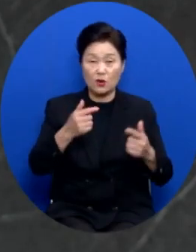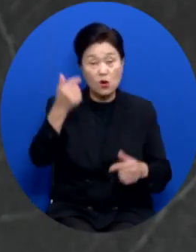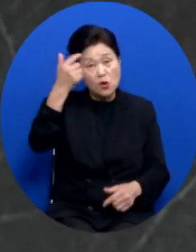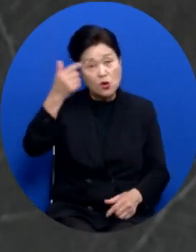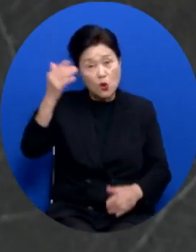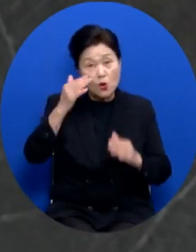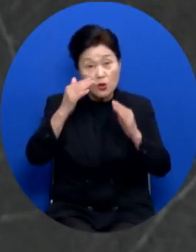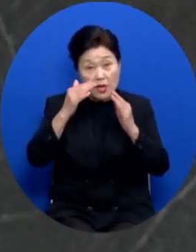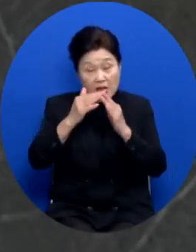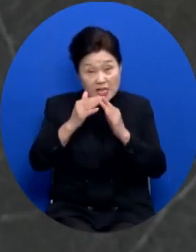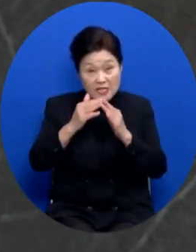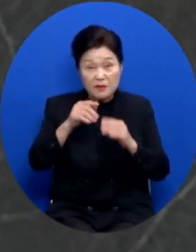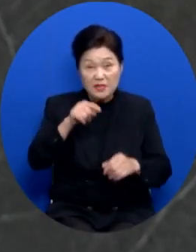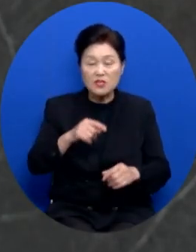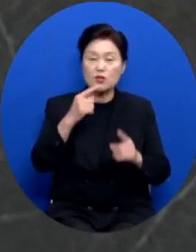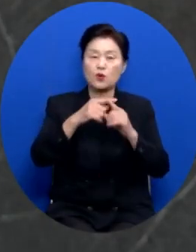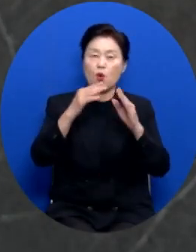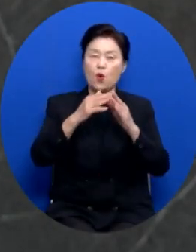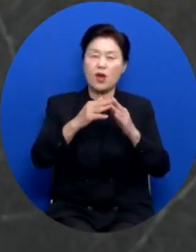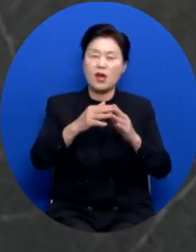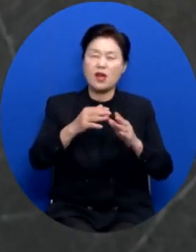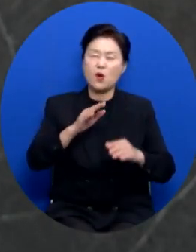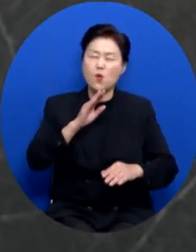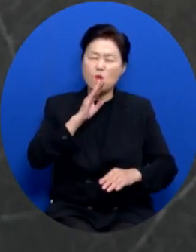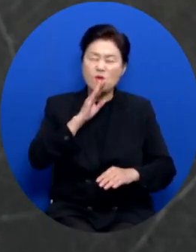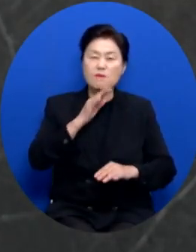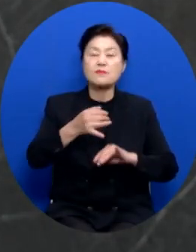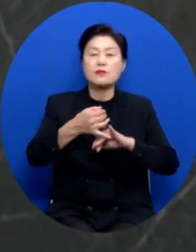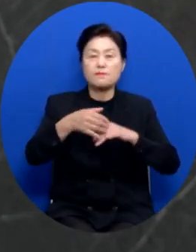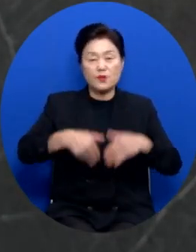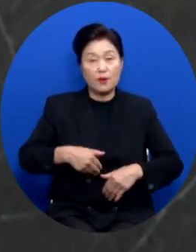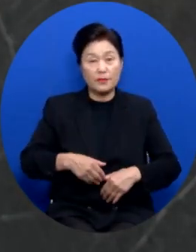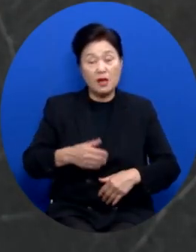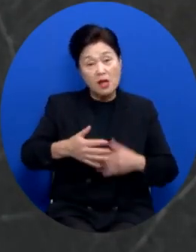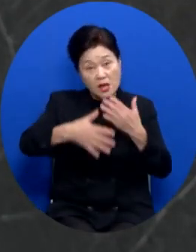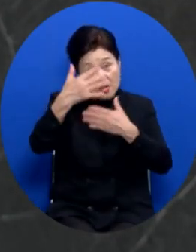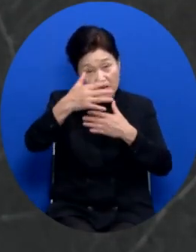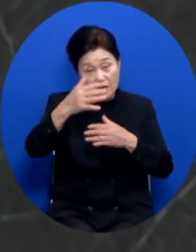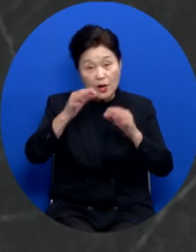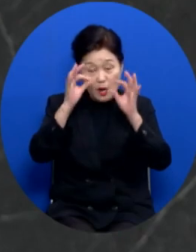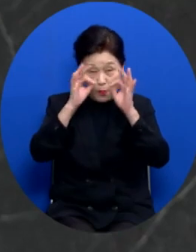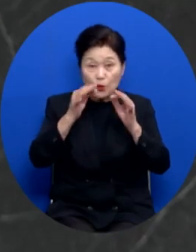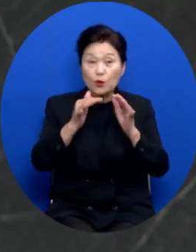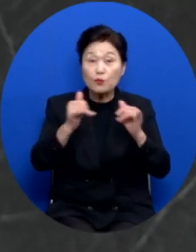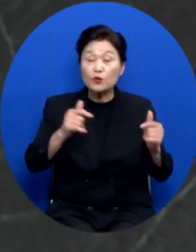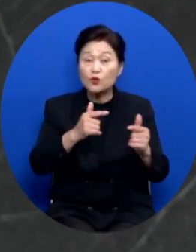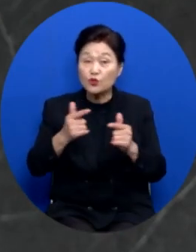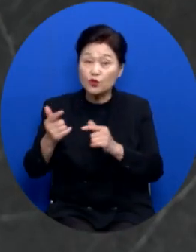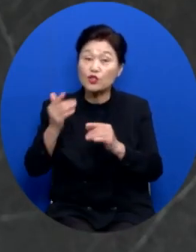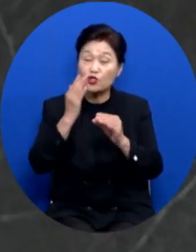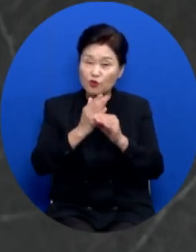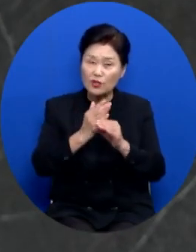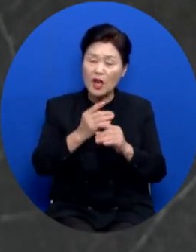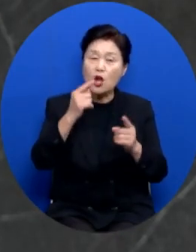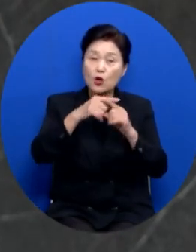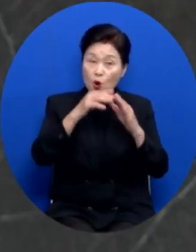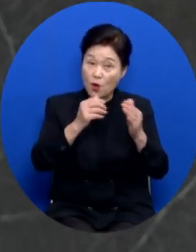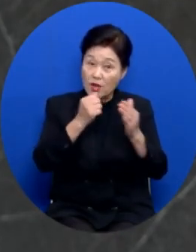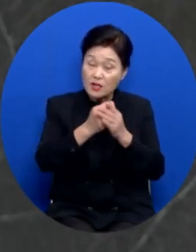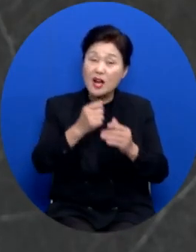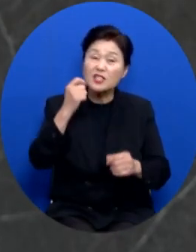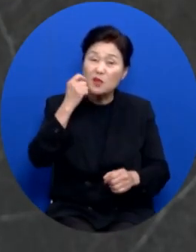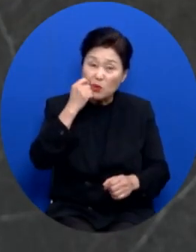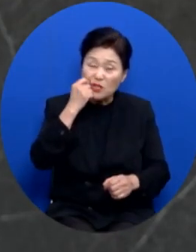반드시 필요합니다 혹시이 영상을 보고 있는 분중에 아직 교회를 정하지 못했거나 교회가